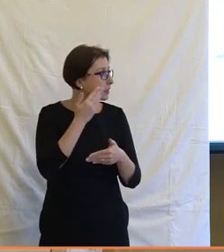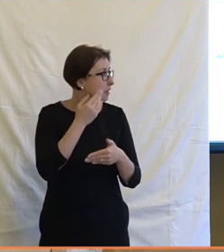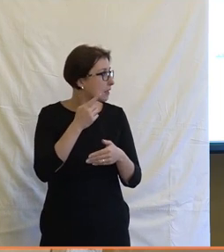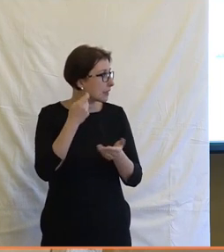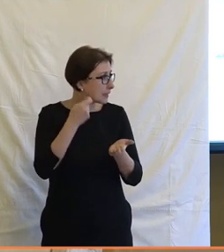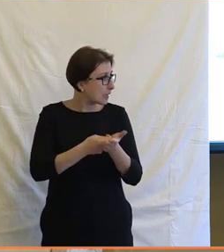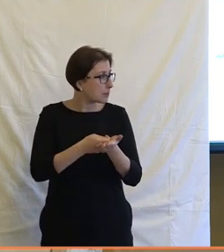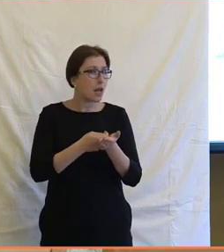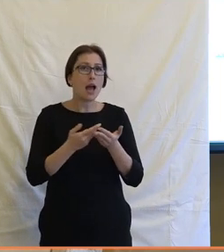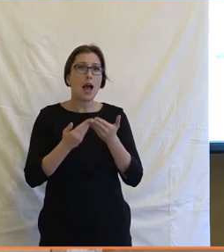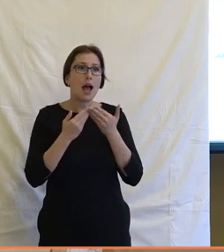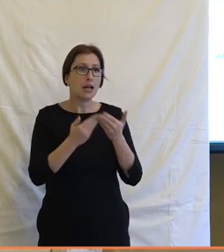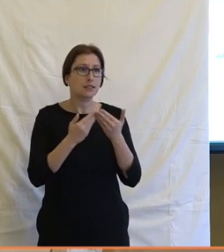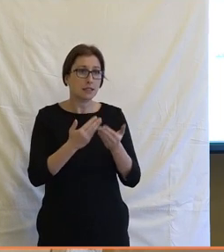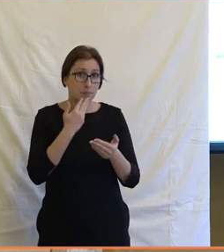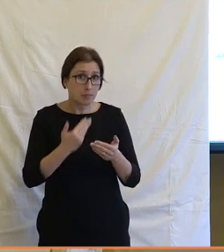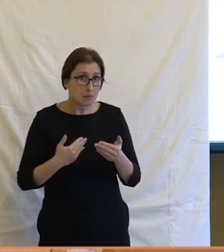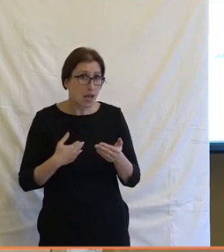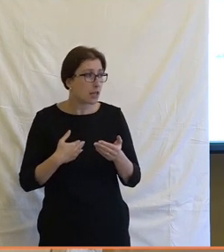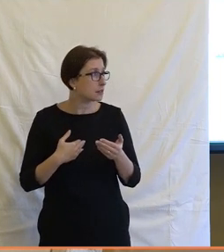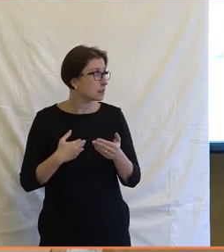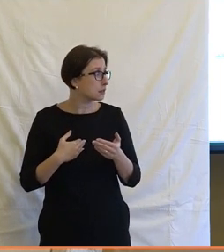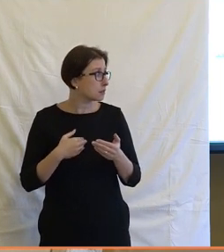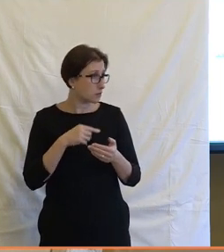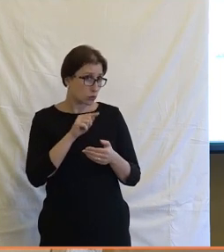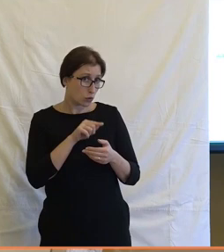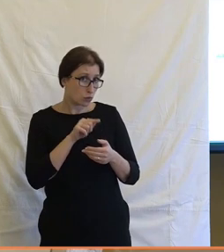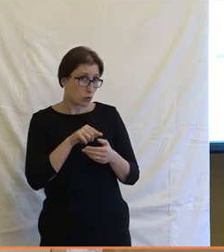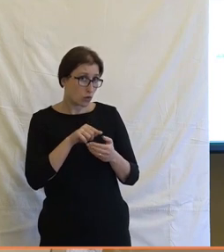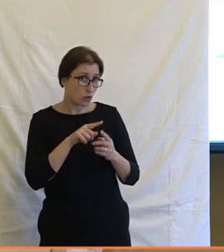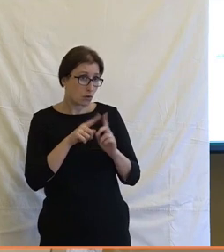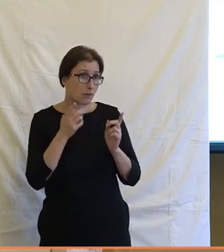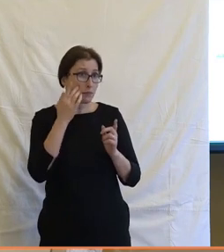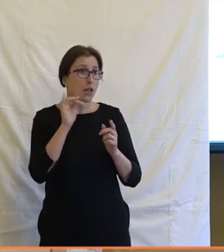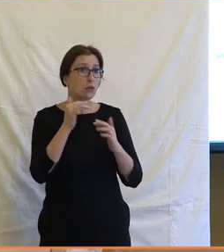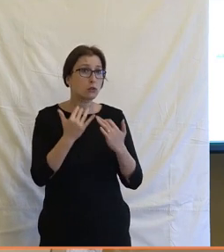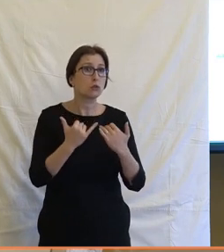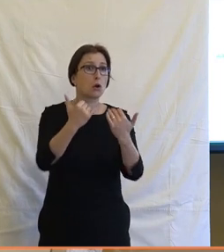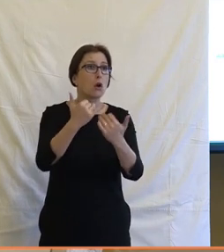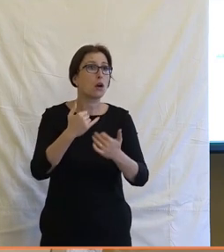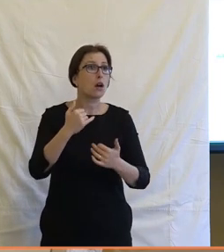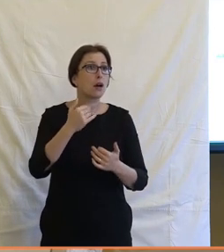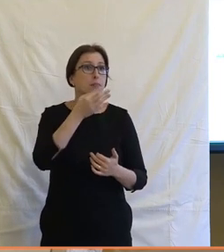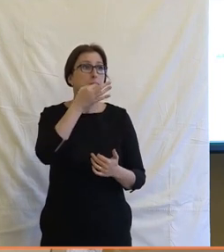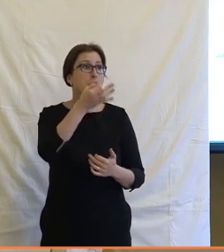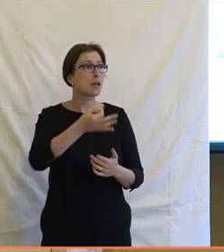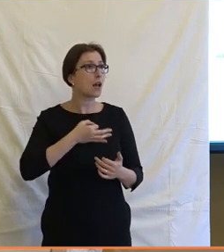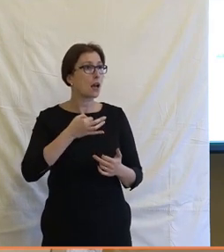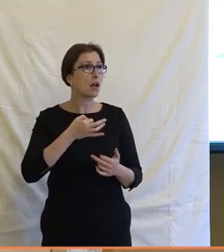nejsou to takový ty jakoby asistenti, pejsci, myslí se tím tohle? Je tady v sále ten, kdo se ptá?